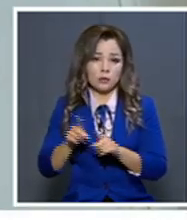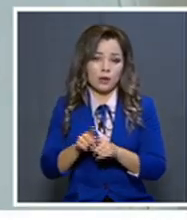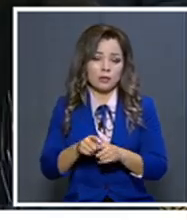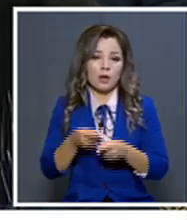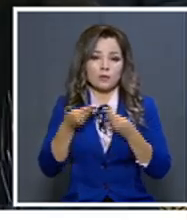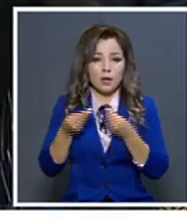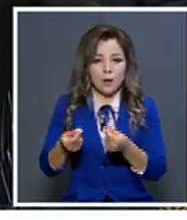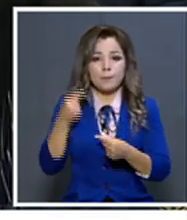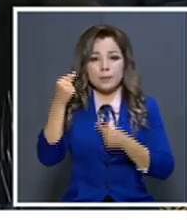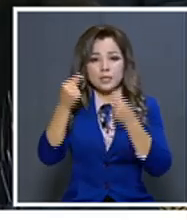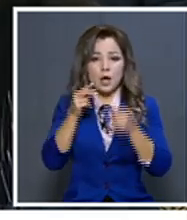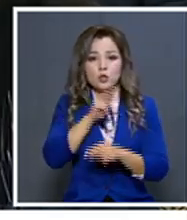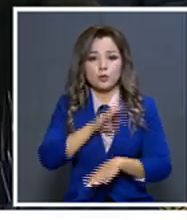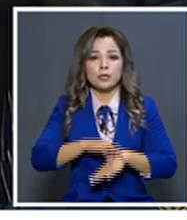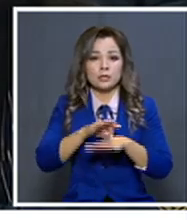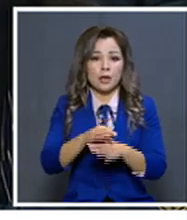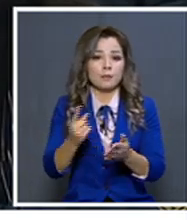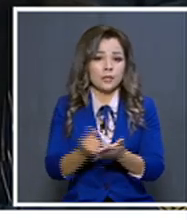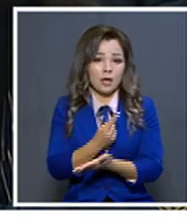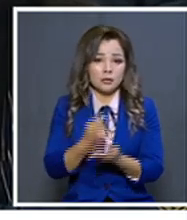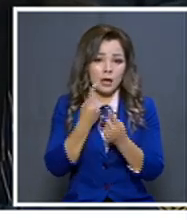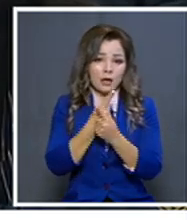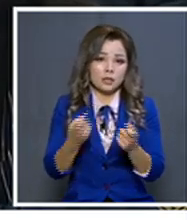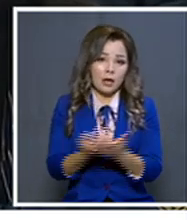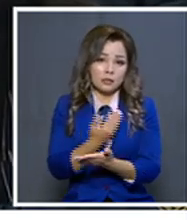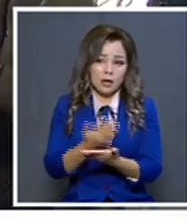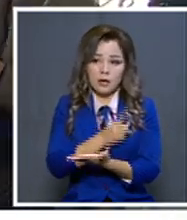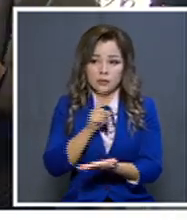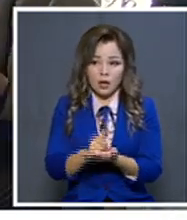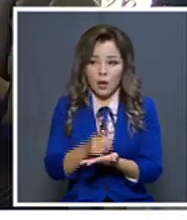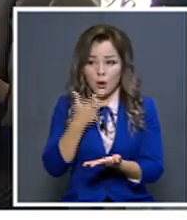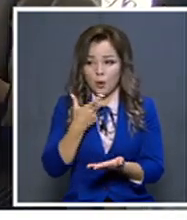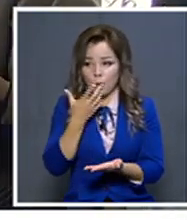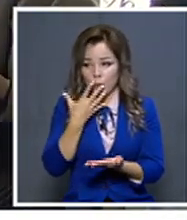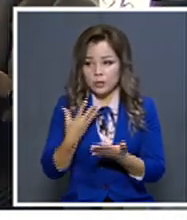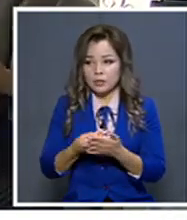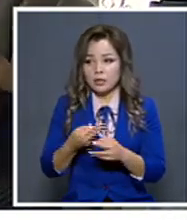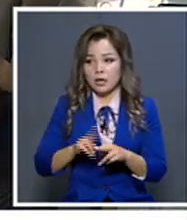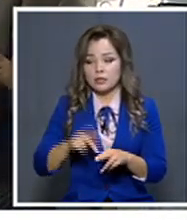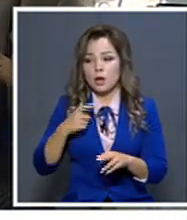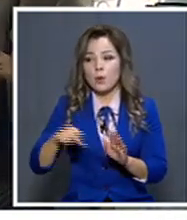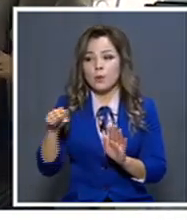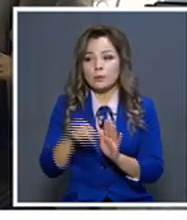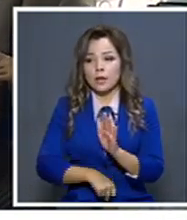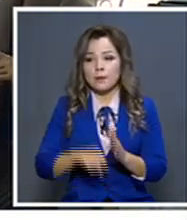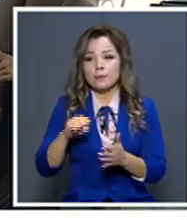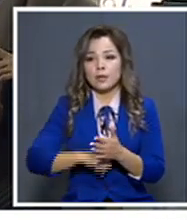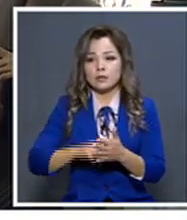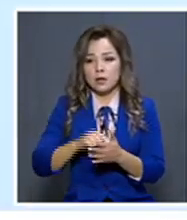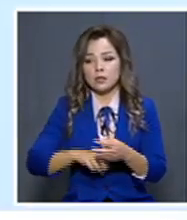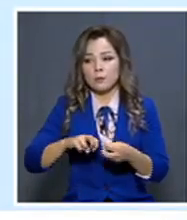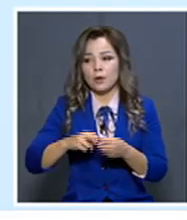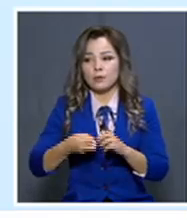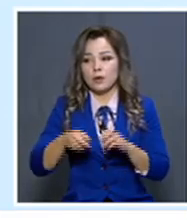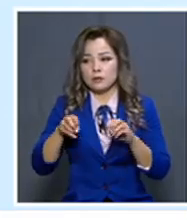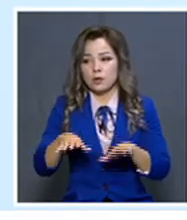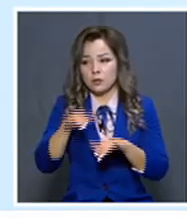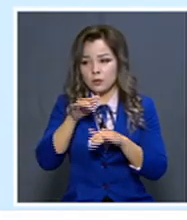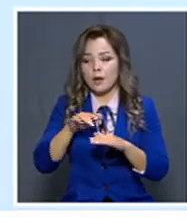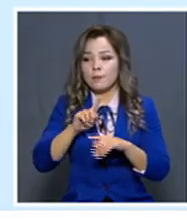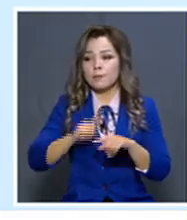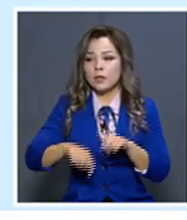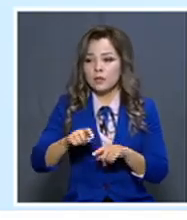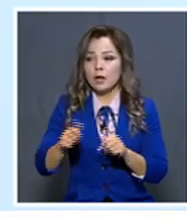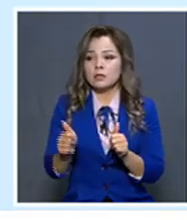халықпен психологтардың жұмысы, одан соң ақпараттандырылуы. Өз-өзіне қол жұмсау мәселенің шешімі емес, проблеманы жақындарына